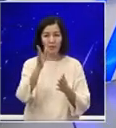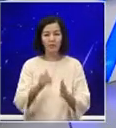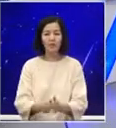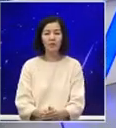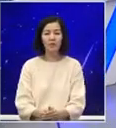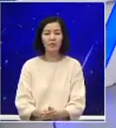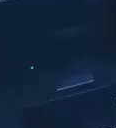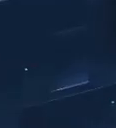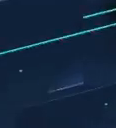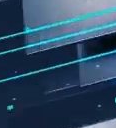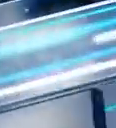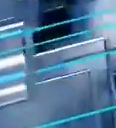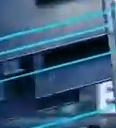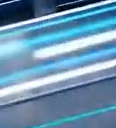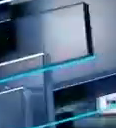көретіндеріңіз.